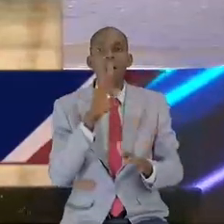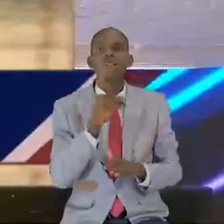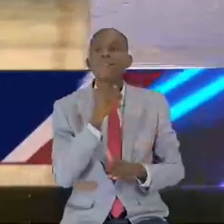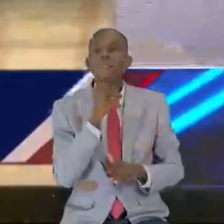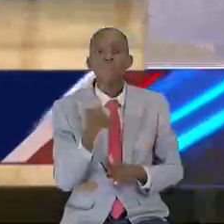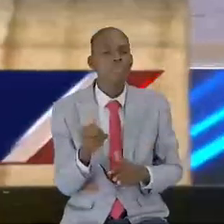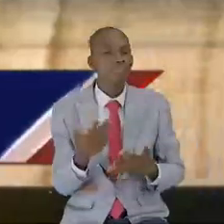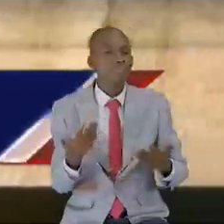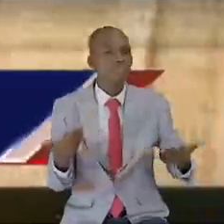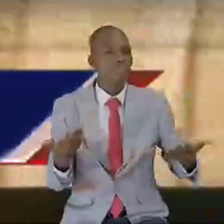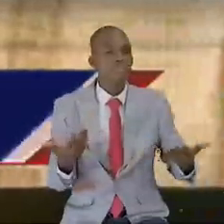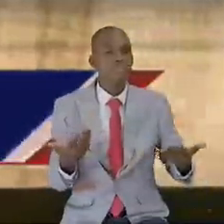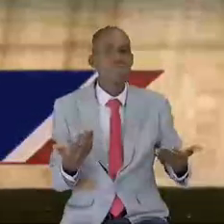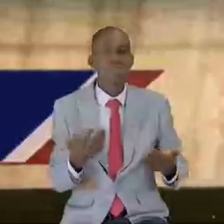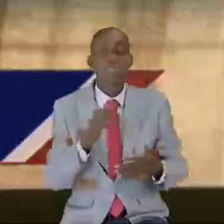pénibles.